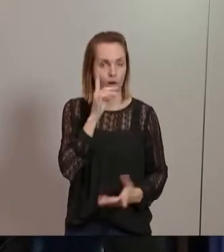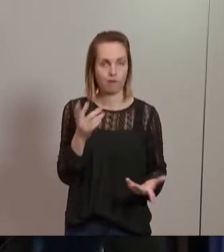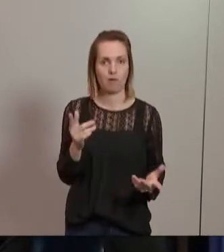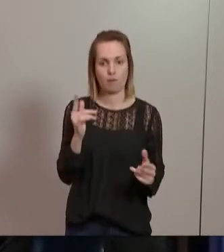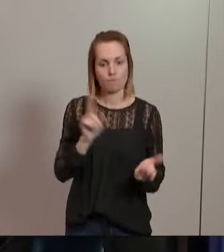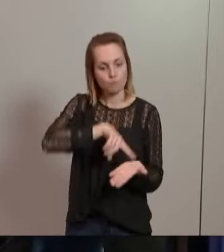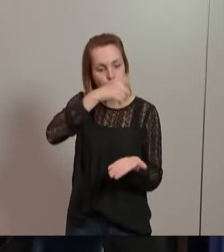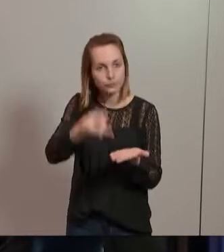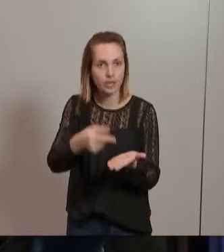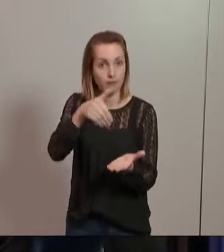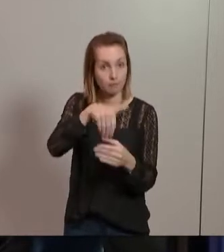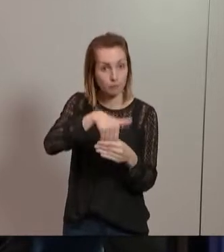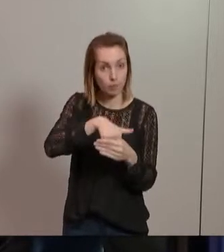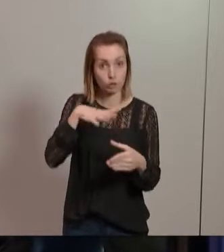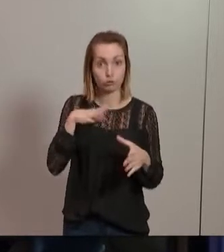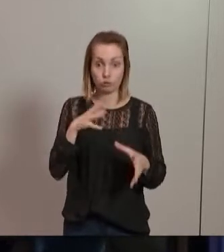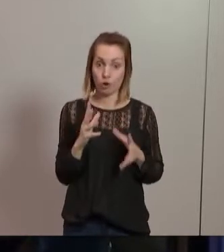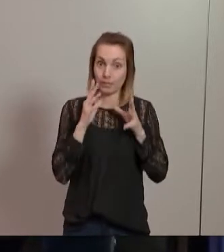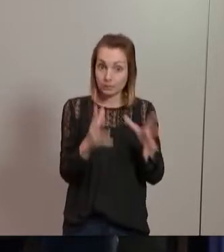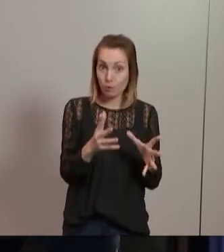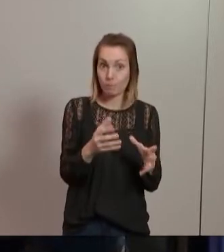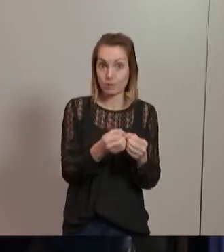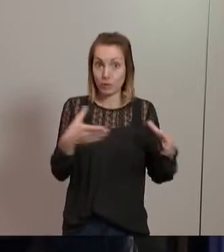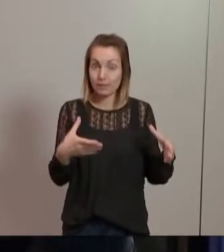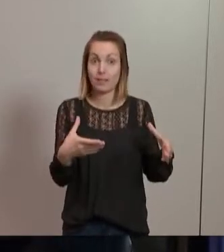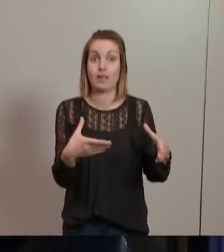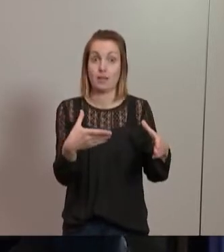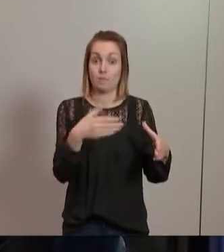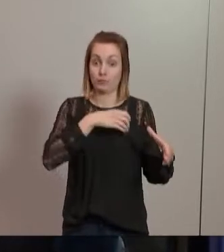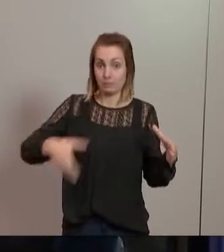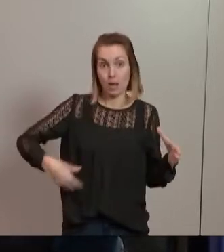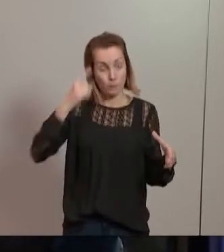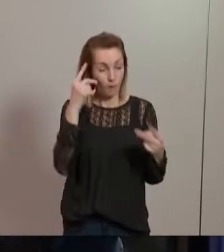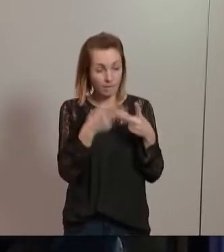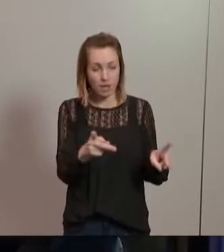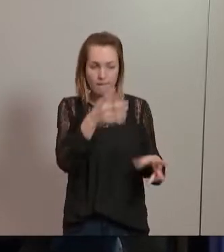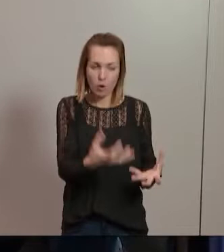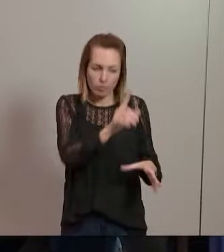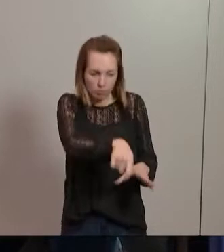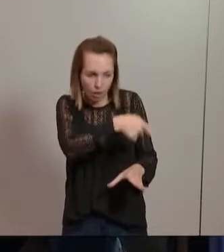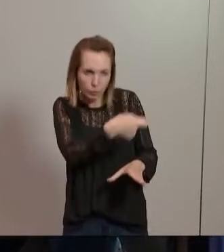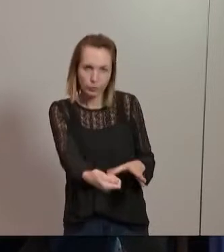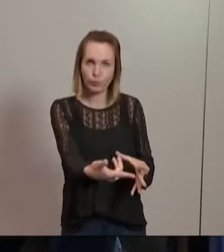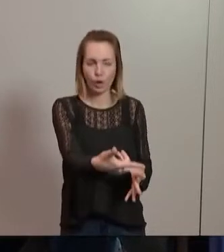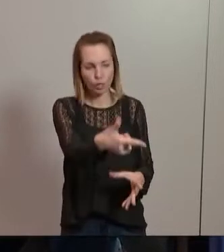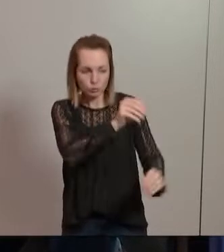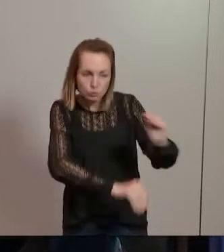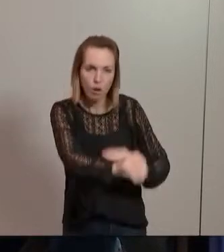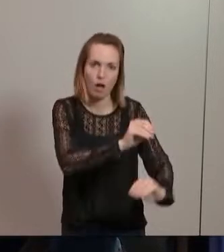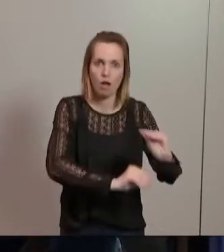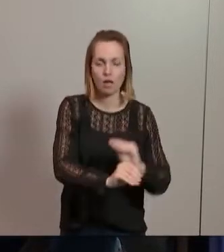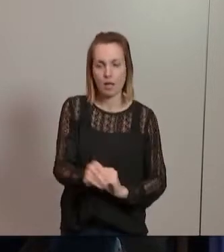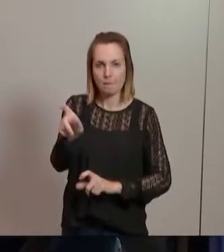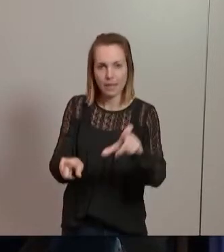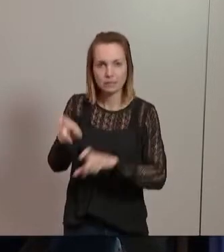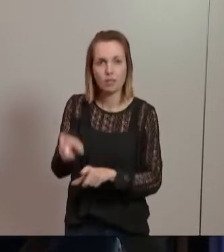les engagements de la majorité municipale pour une ville nature, pour une ville qui se préoccupe des plus vulnérables